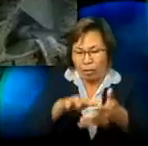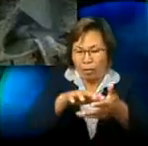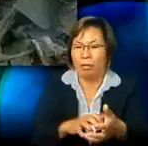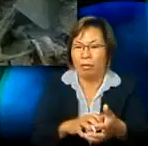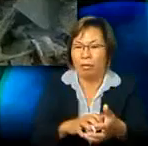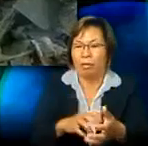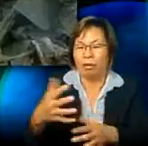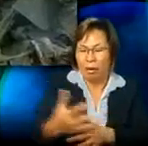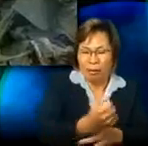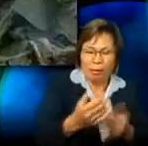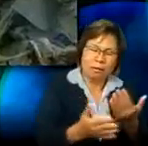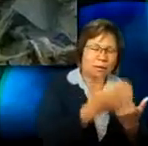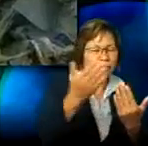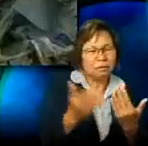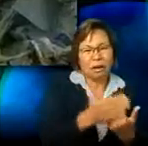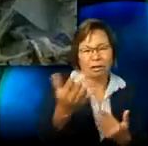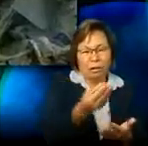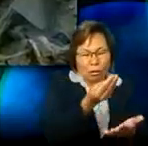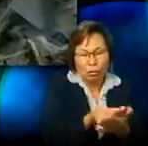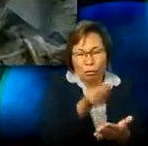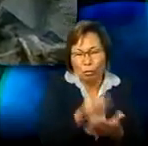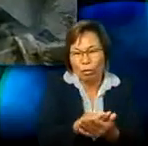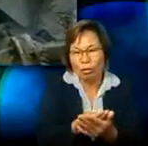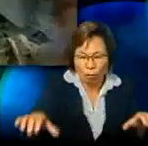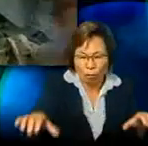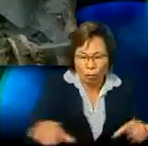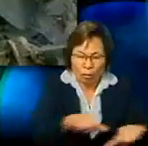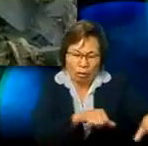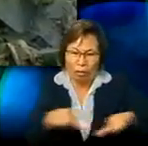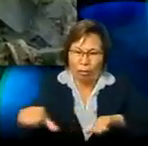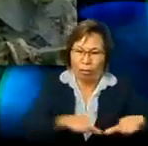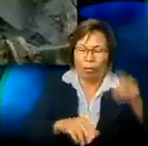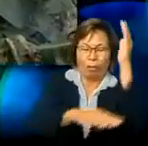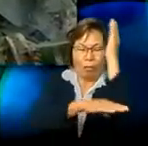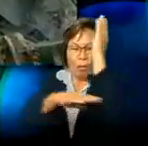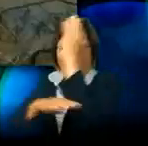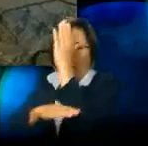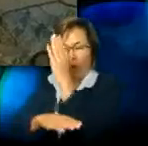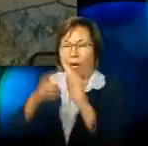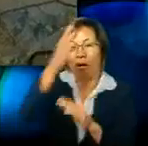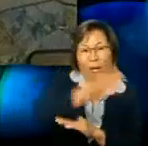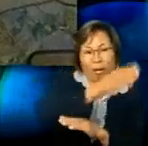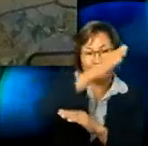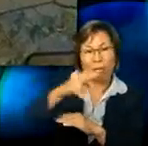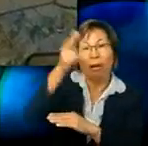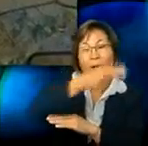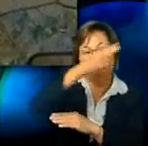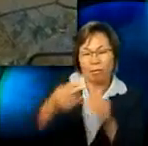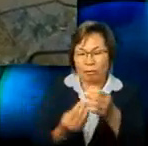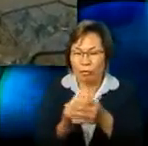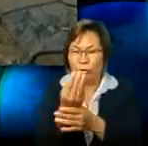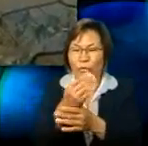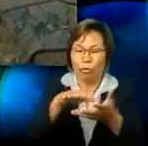berlakunya bencana. Mengambil jalan mudah mencari wang saku dengan menjalankan aktiviti pembalakan secara haram